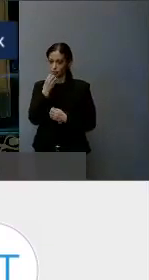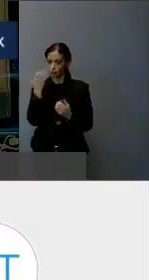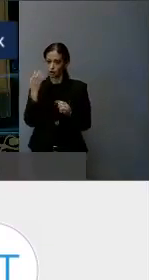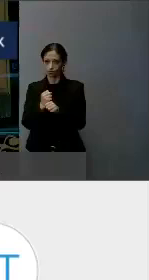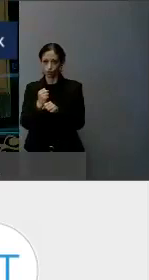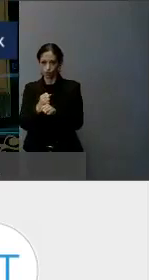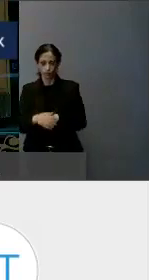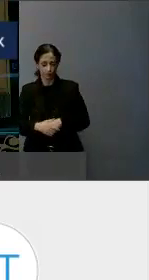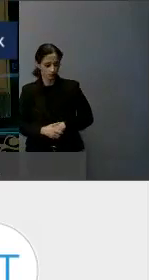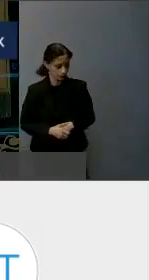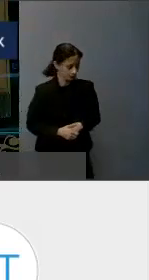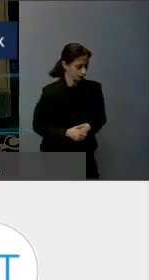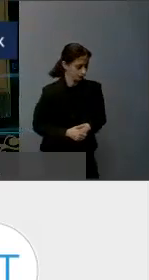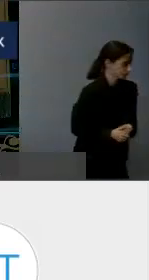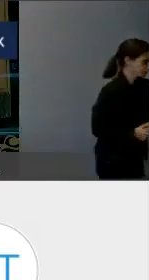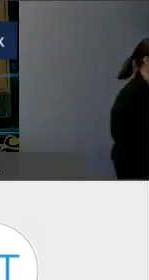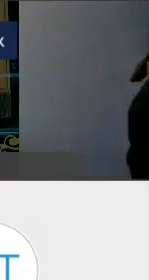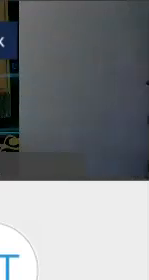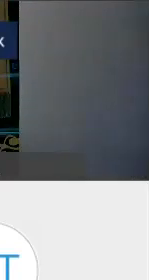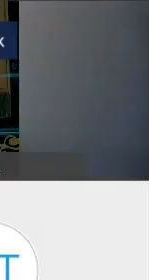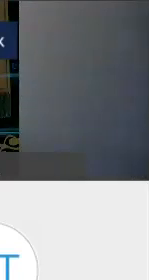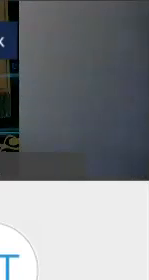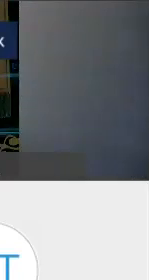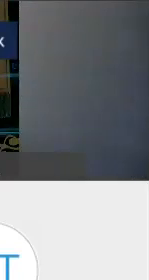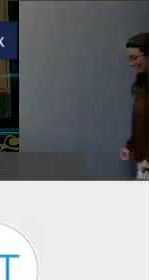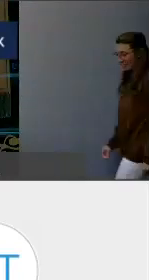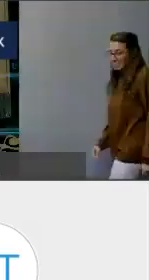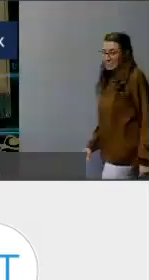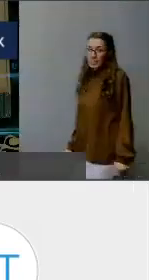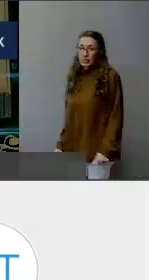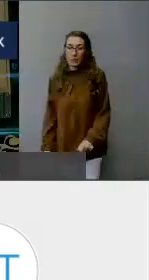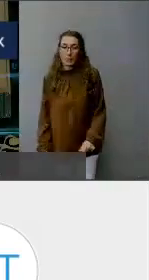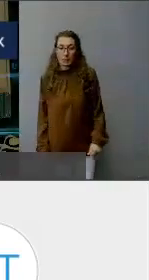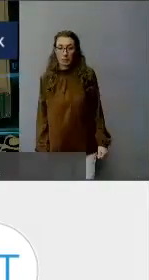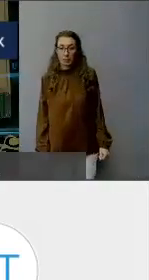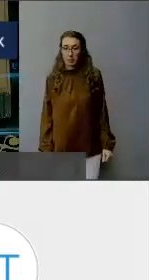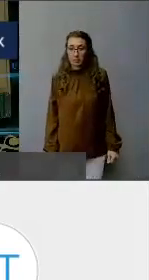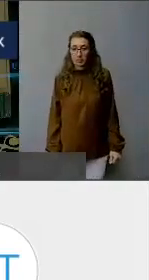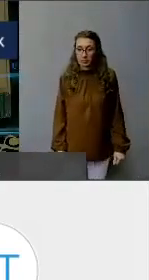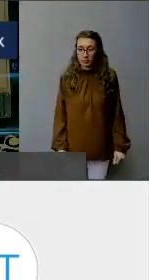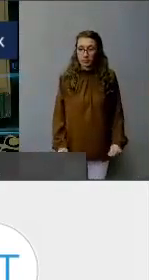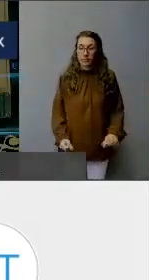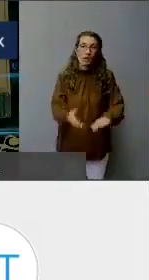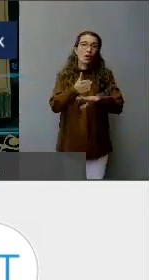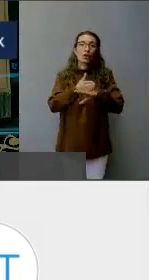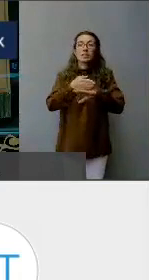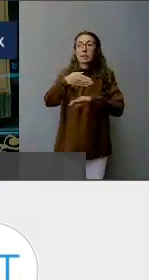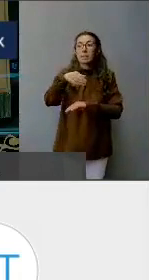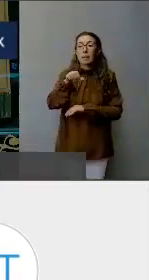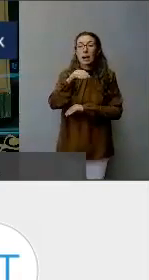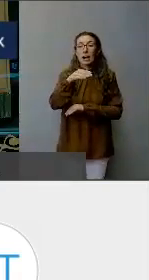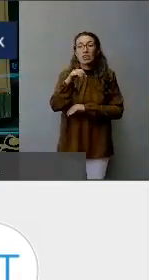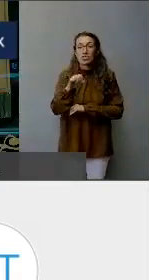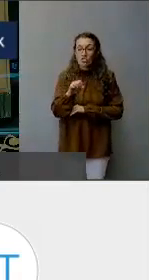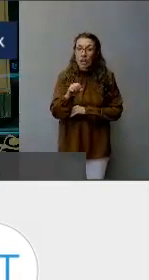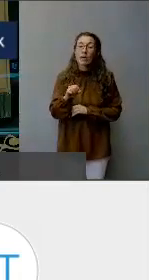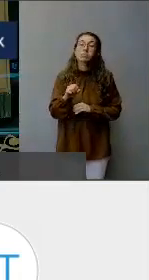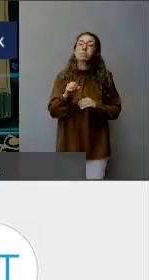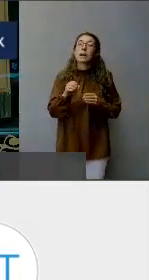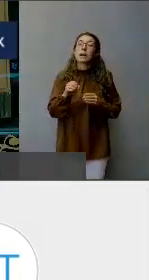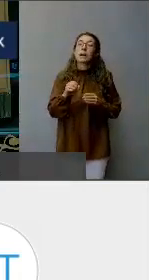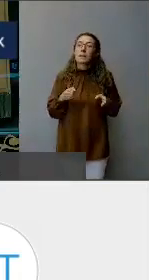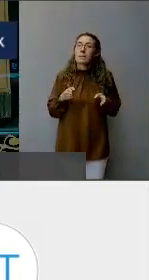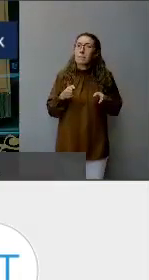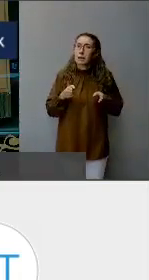bene veniamo al consigliere massa interrogazione per l'assessore campora sul passo carrabile dei civici 2